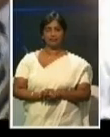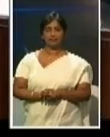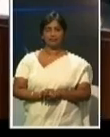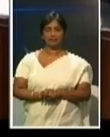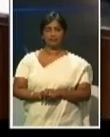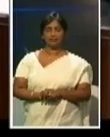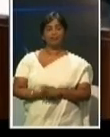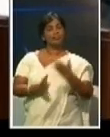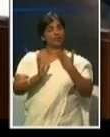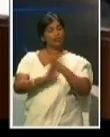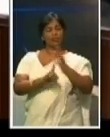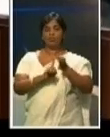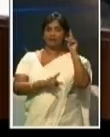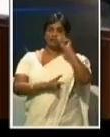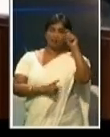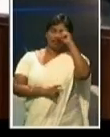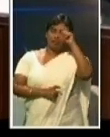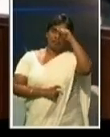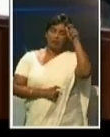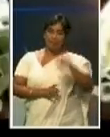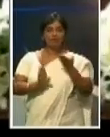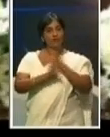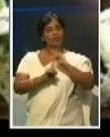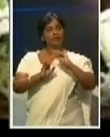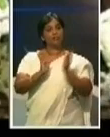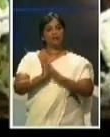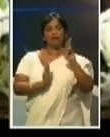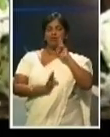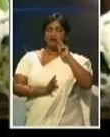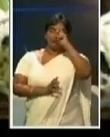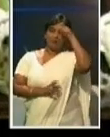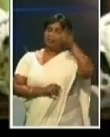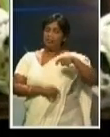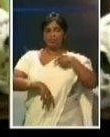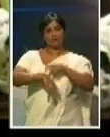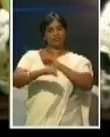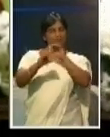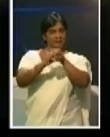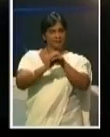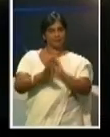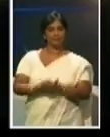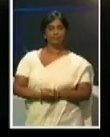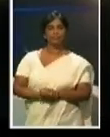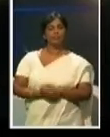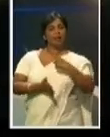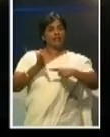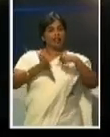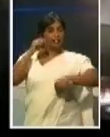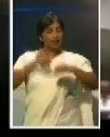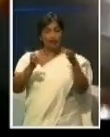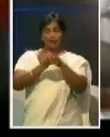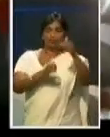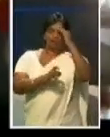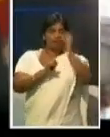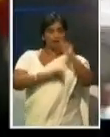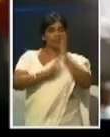ප්‍රතිඥා දෙමින් හිටපු ජනාධිපති මෛත්‍රීපාල සිරිසේන හිටපු අගමැති රනිල් වික්‍රමසිංහ යන මහත්වරුන්ද මේ අවස්ථාවට එක්ව සිටියා දේශපාලන පක්ෂ නායකින්